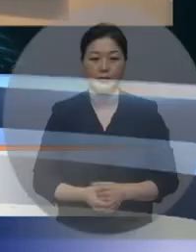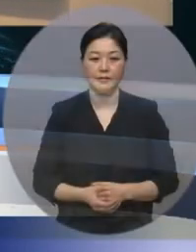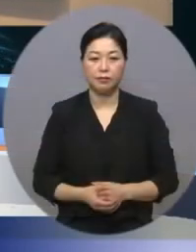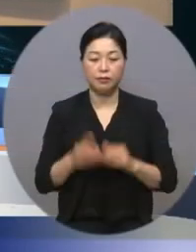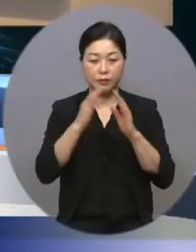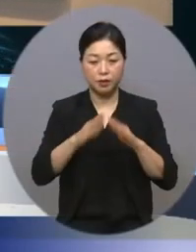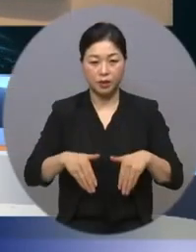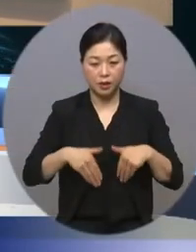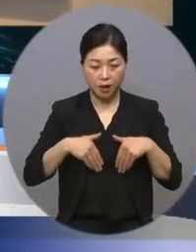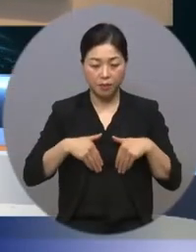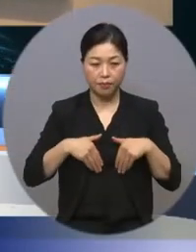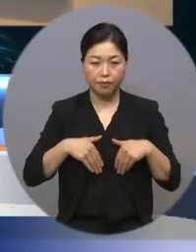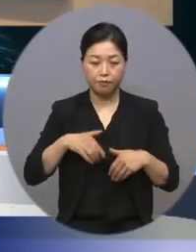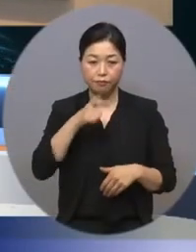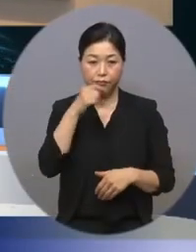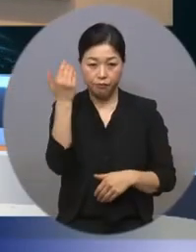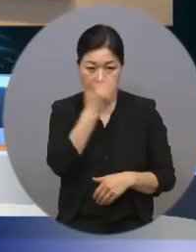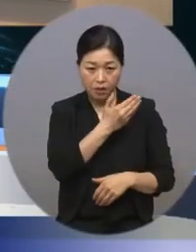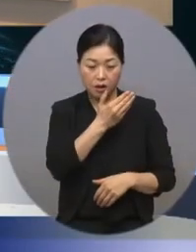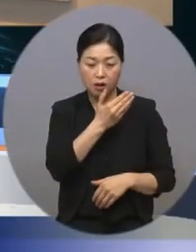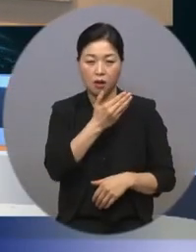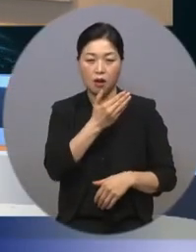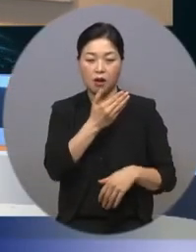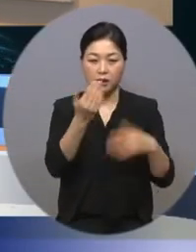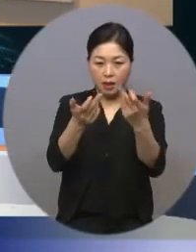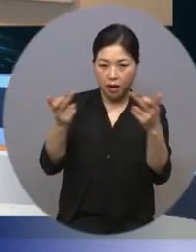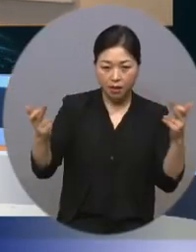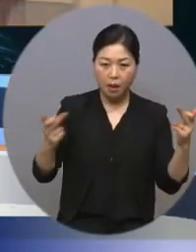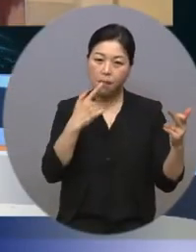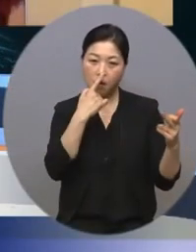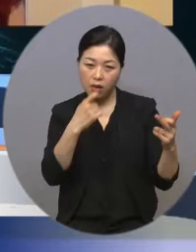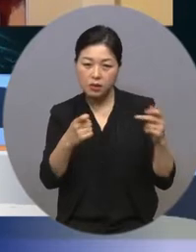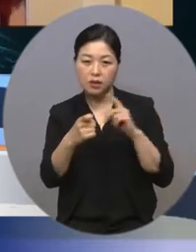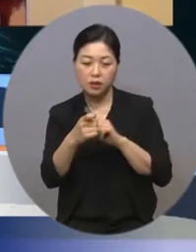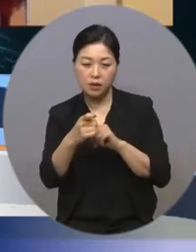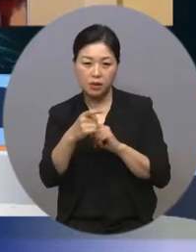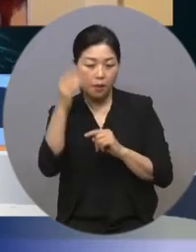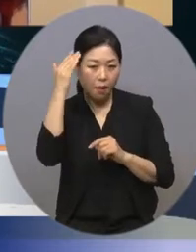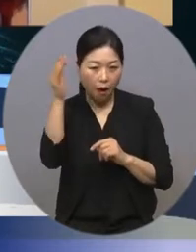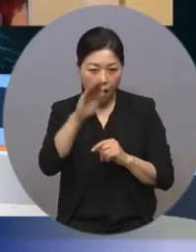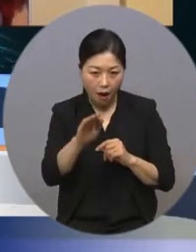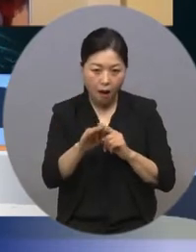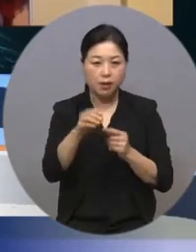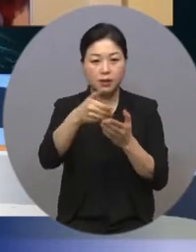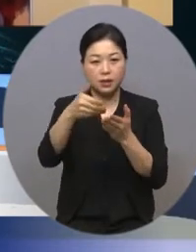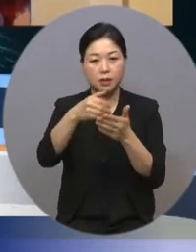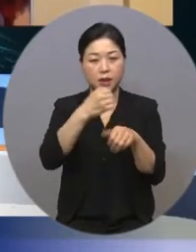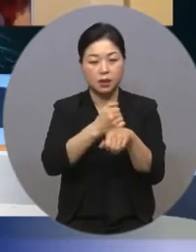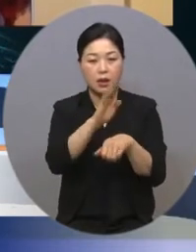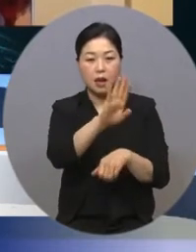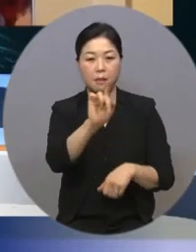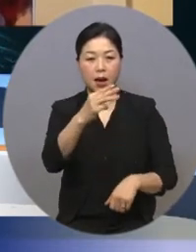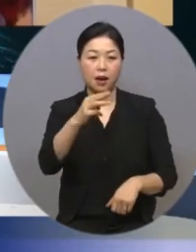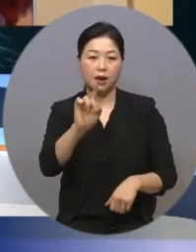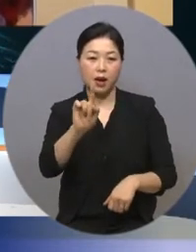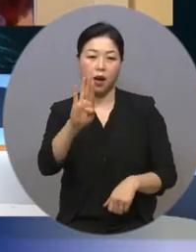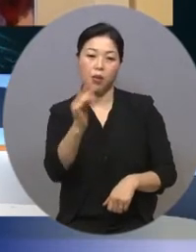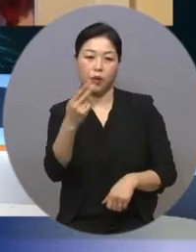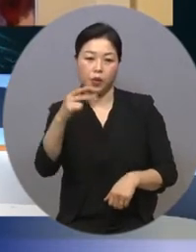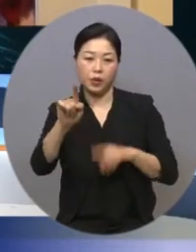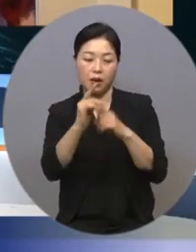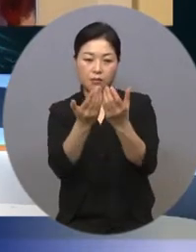전남 여수에서 자연의 신비로움을 수묵담채로 표현한 김명숙 작가의 바라보다 전시회가 열리고